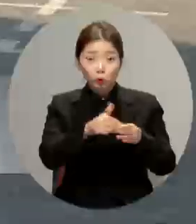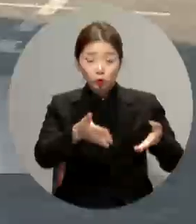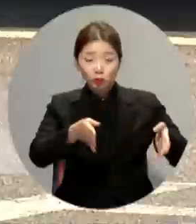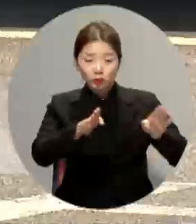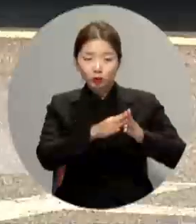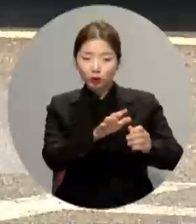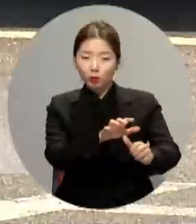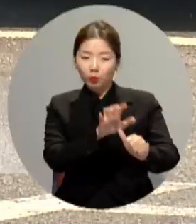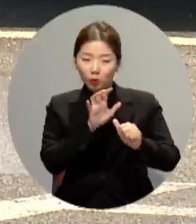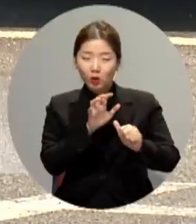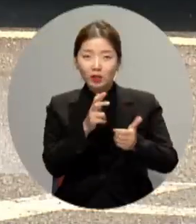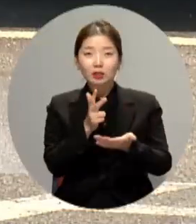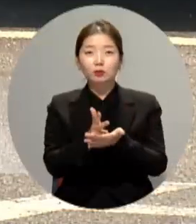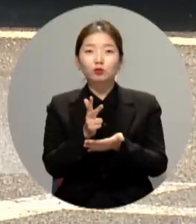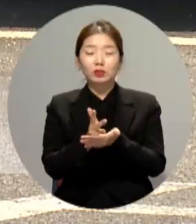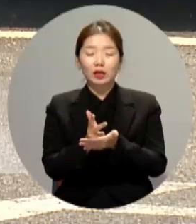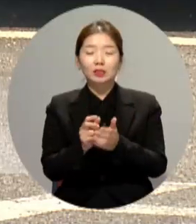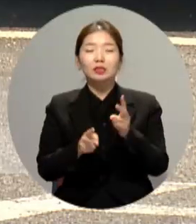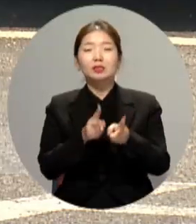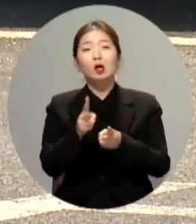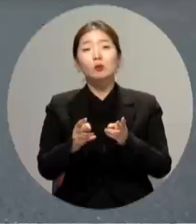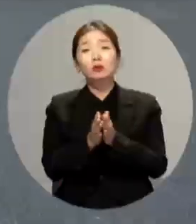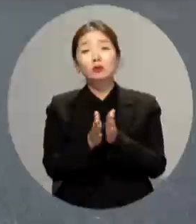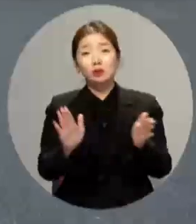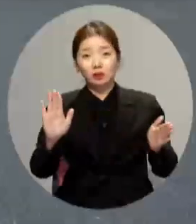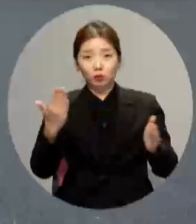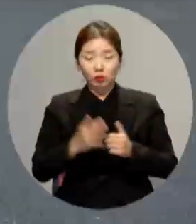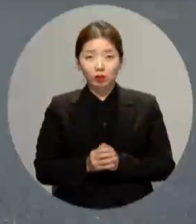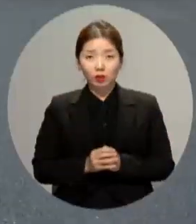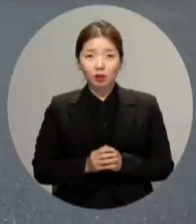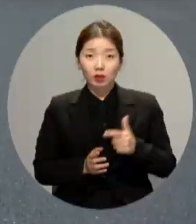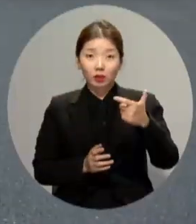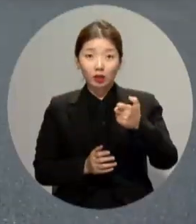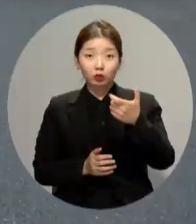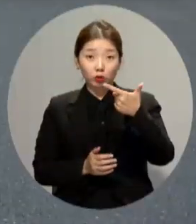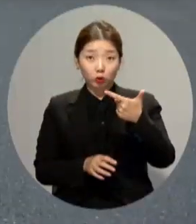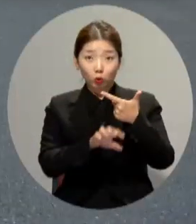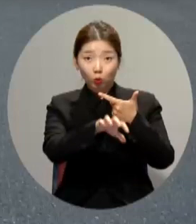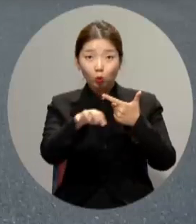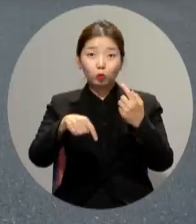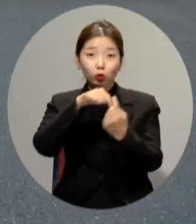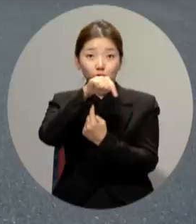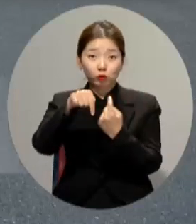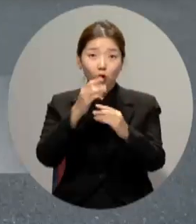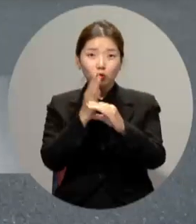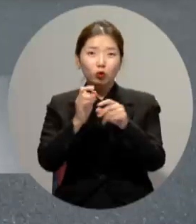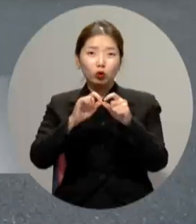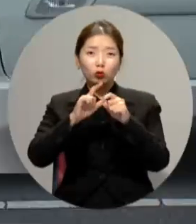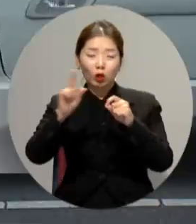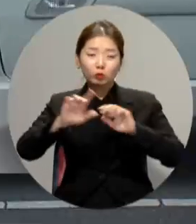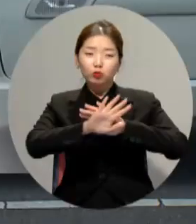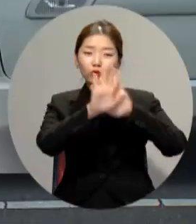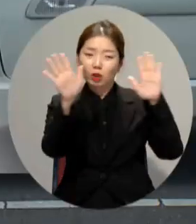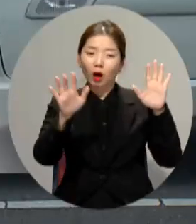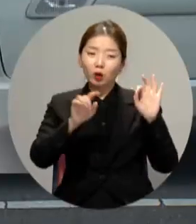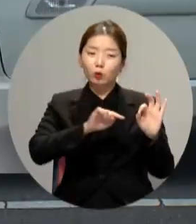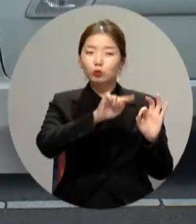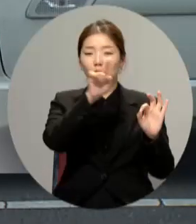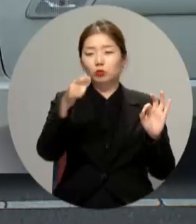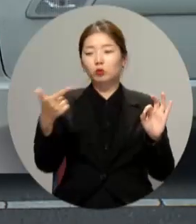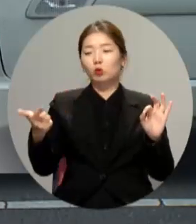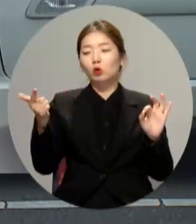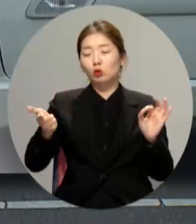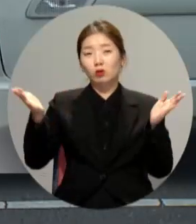활용한 부설 주차장 사업을 추진하고 있습니다. 현재 66곳이 운영 중인데 대부분 평일 오전 10시부터